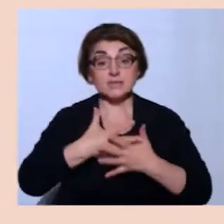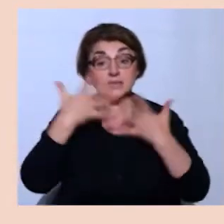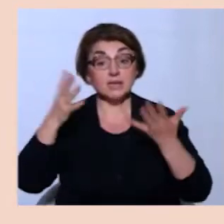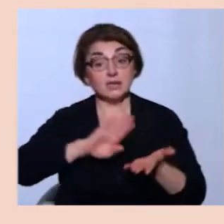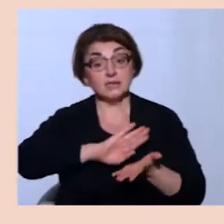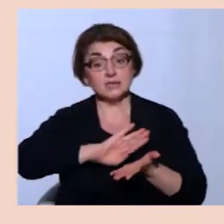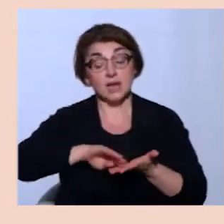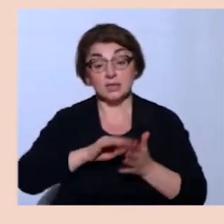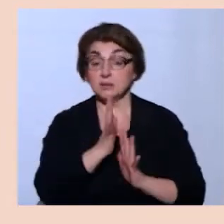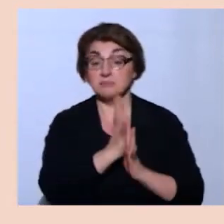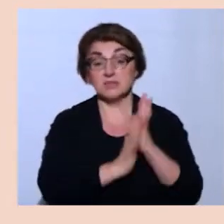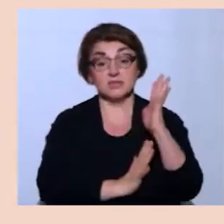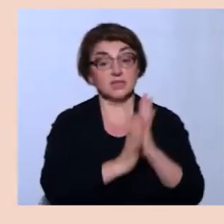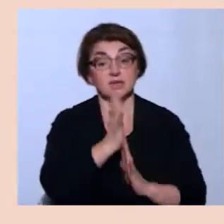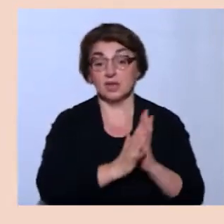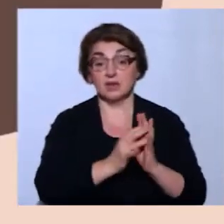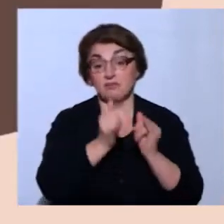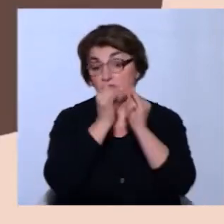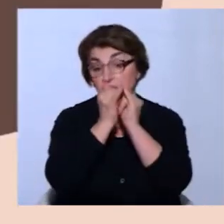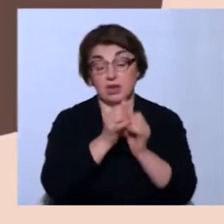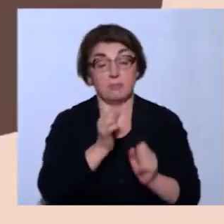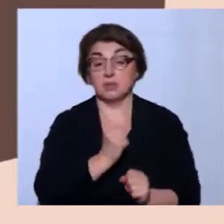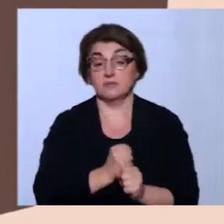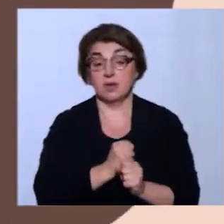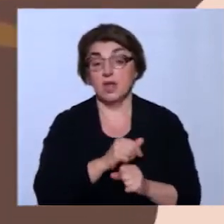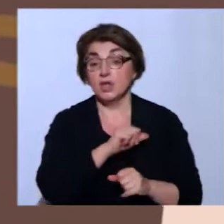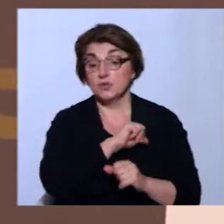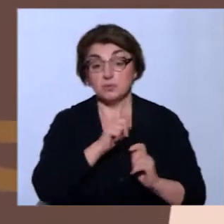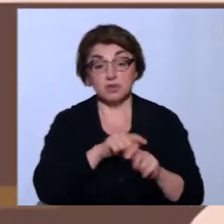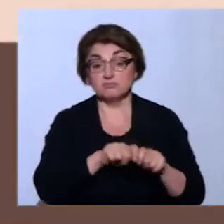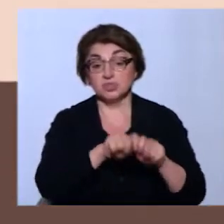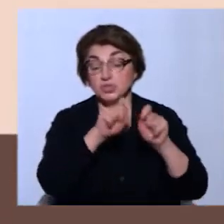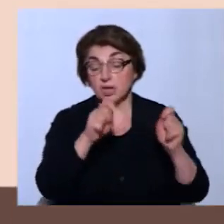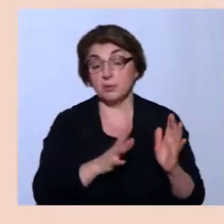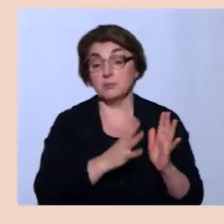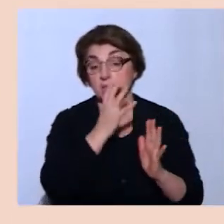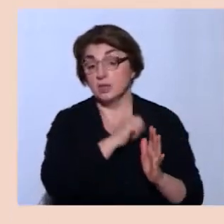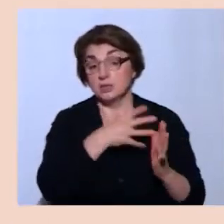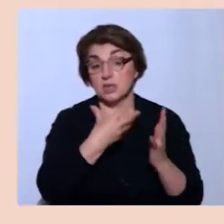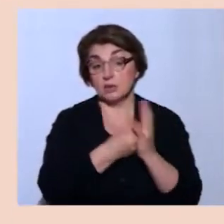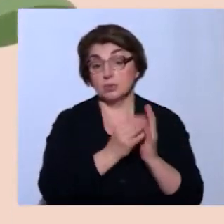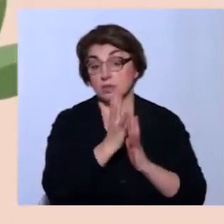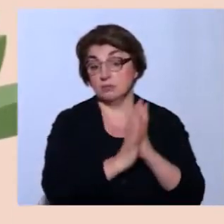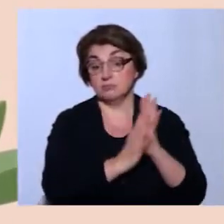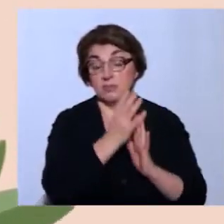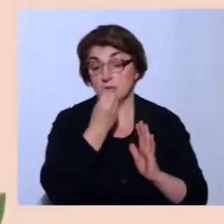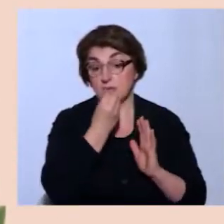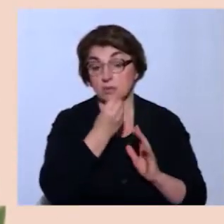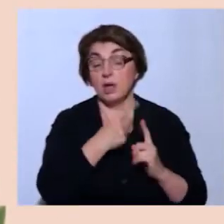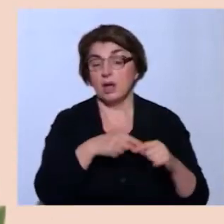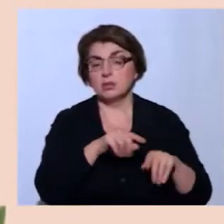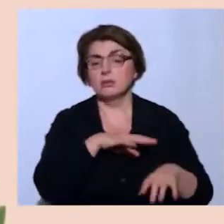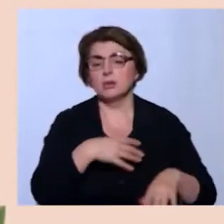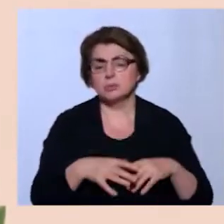გარეშე მცენარე ვერაფერს ვერ გააკეთებს, ვერ შექმნის საკვებს და ანუ დასუსტება და ისიც უენერგიო